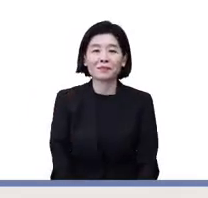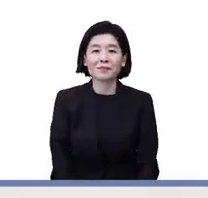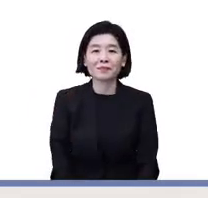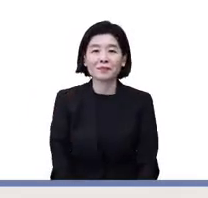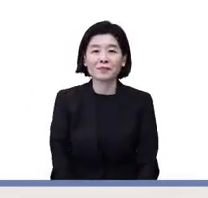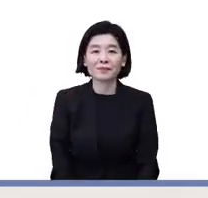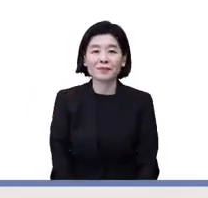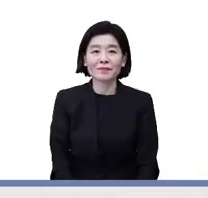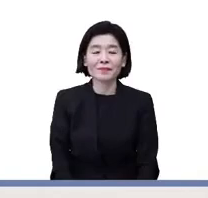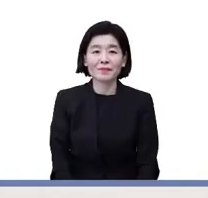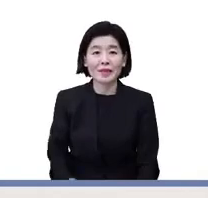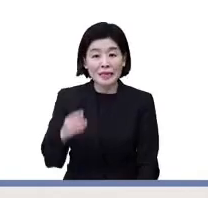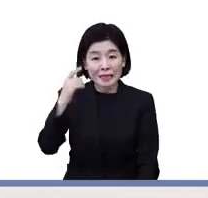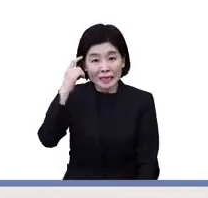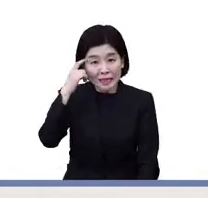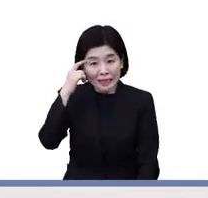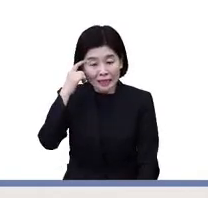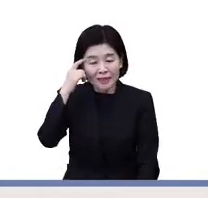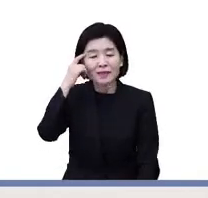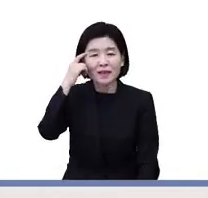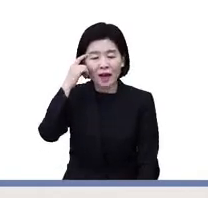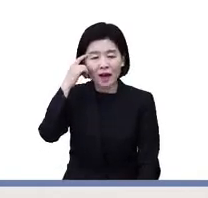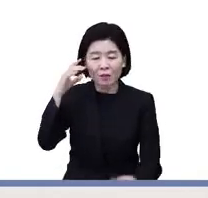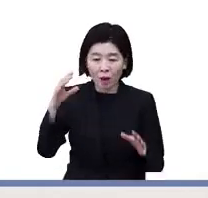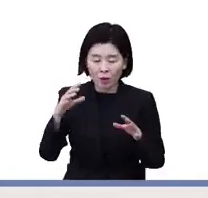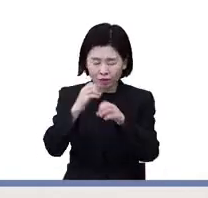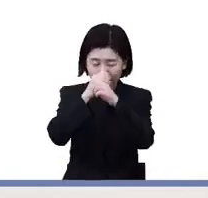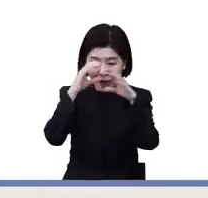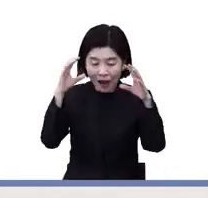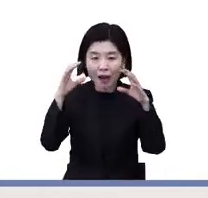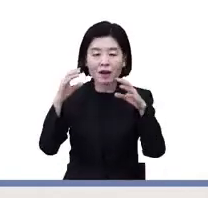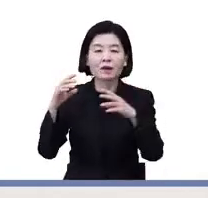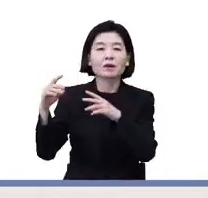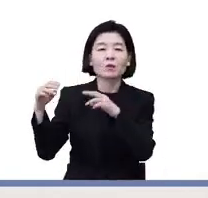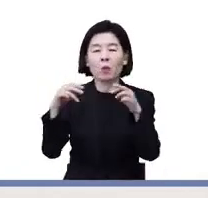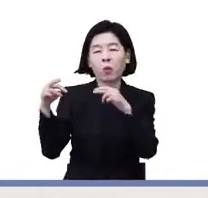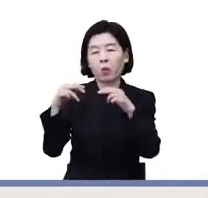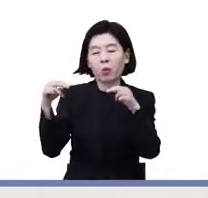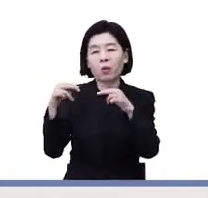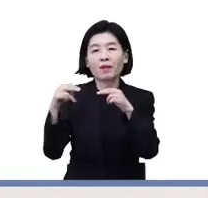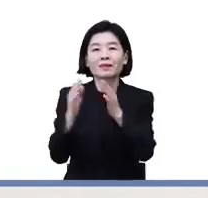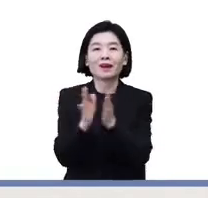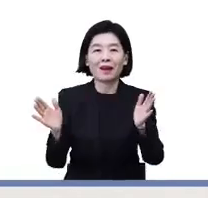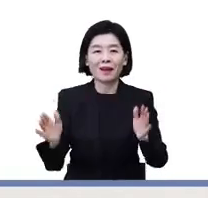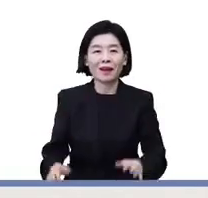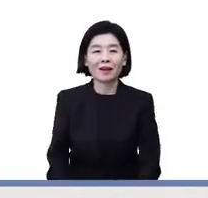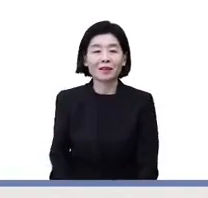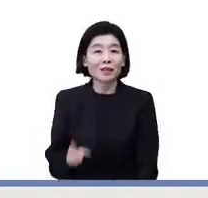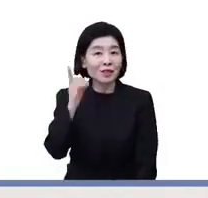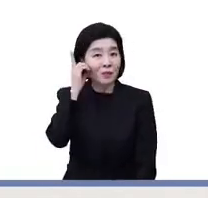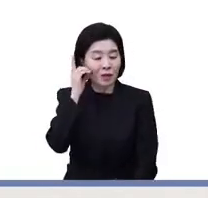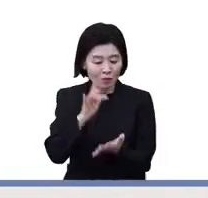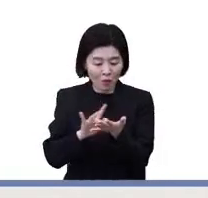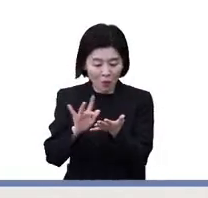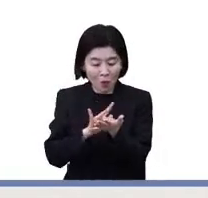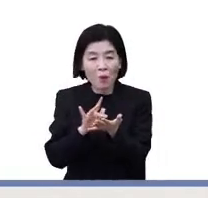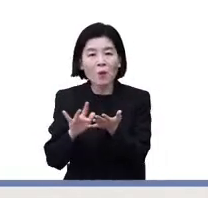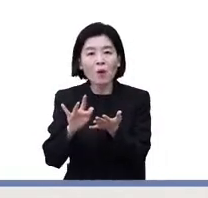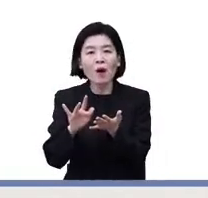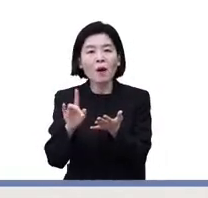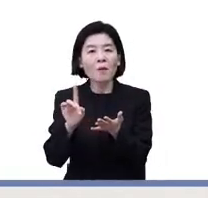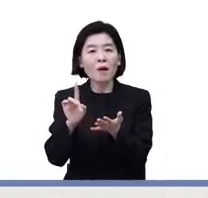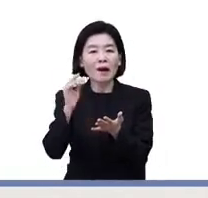그래서 이런 추상적 개념적 사고를 하게 되면 아이들이 논쟁을 잘하게 됩니다. 그리고 스마트폰 관리도 어려워지겠죠.